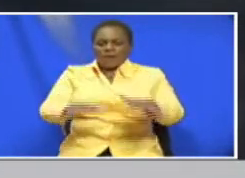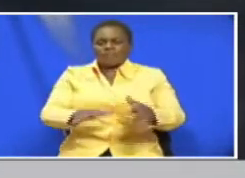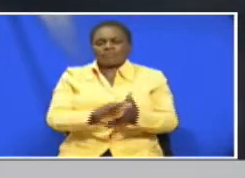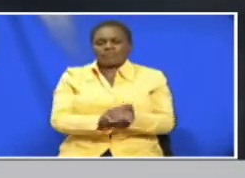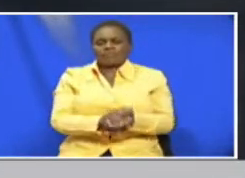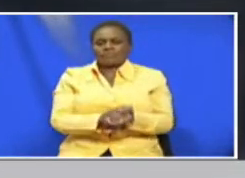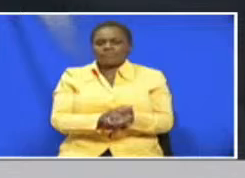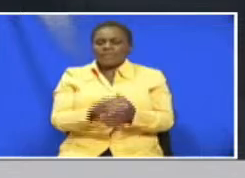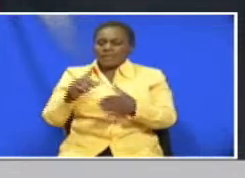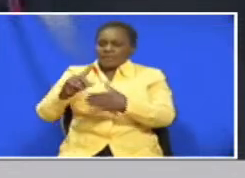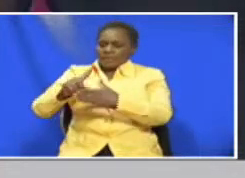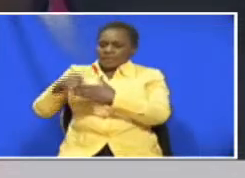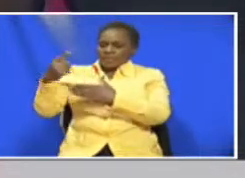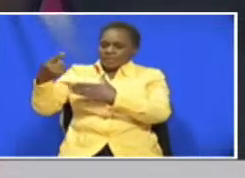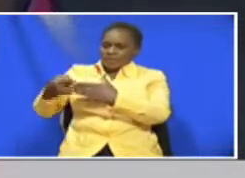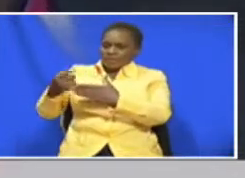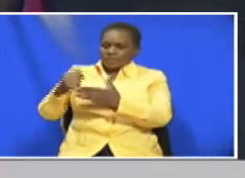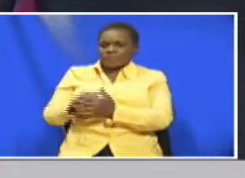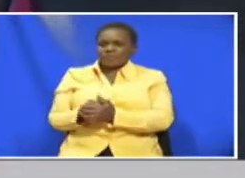And then,